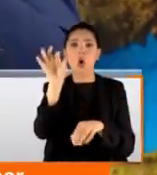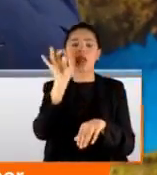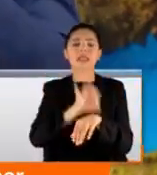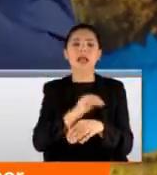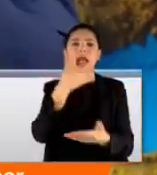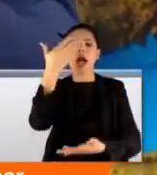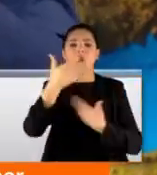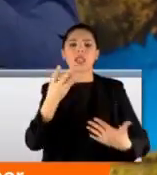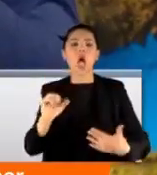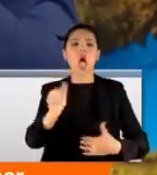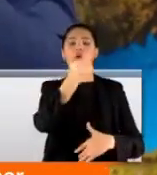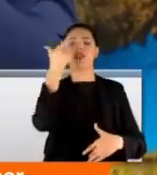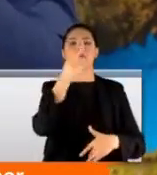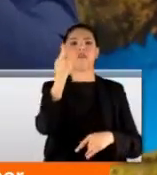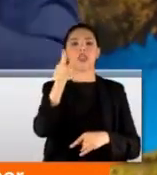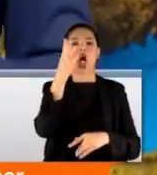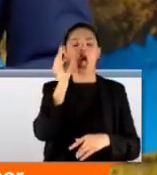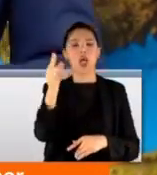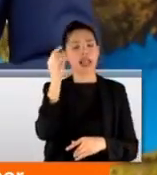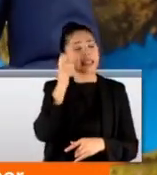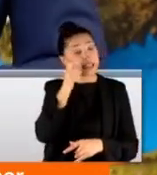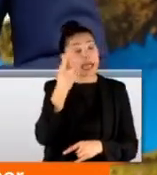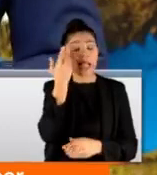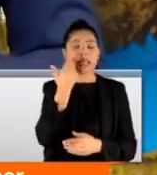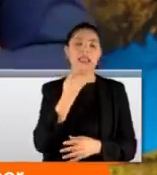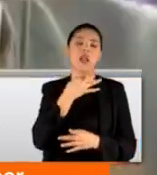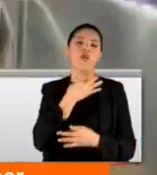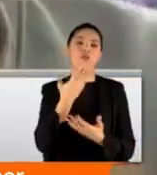anlatan en önemli görüntülerden biri. Dikkatle izleyin lütfen.